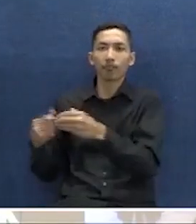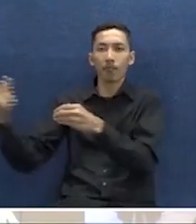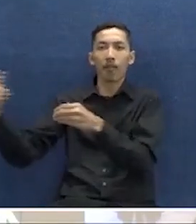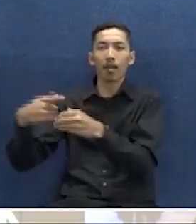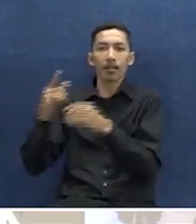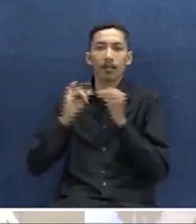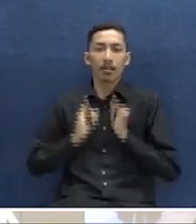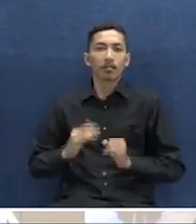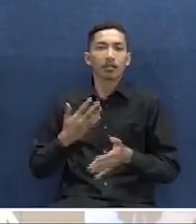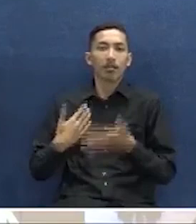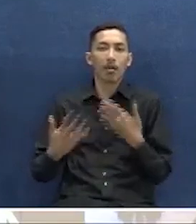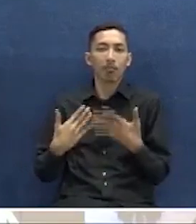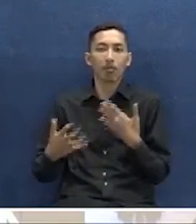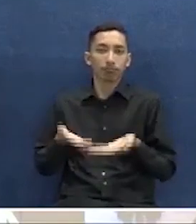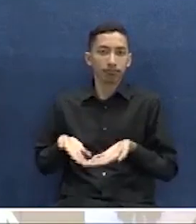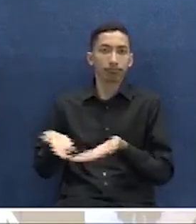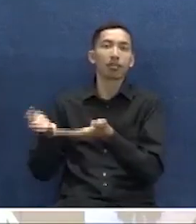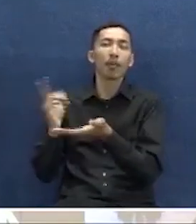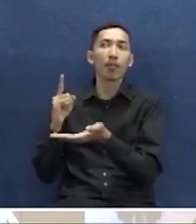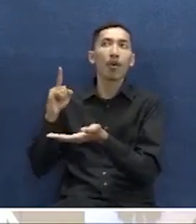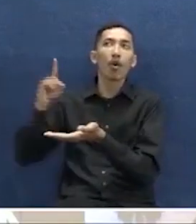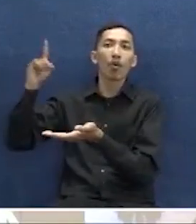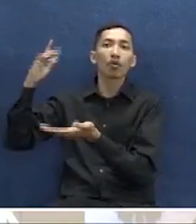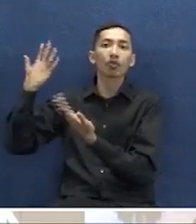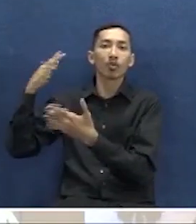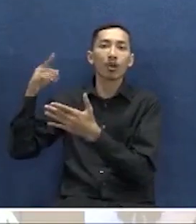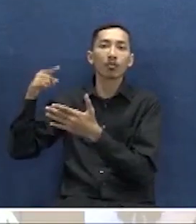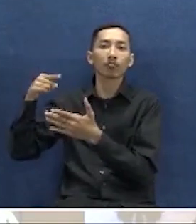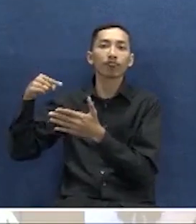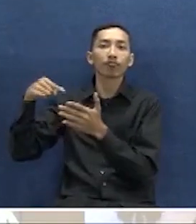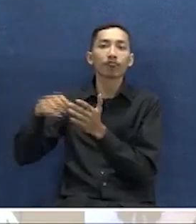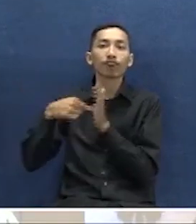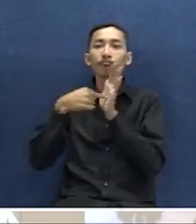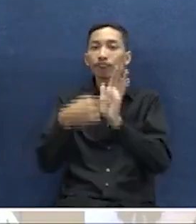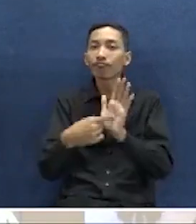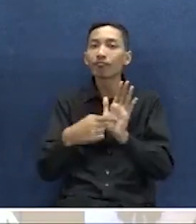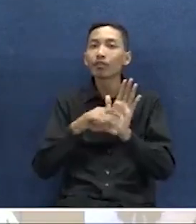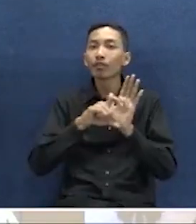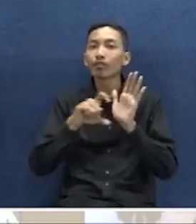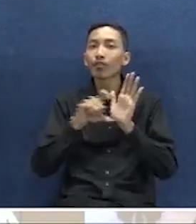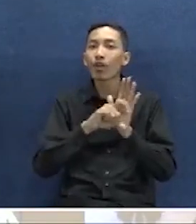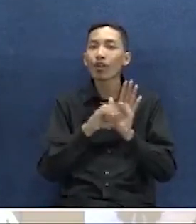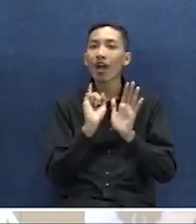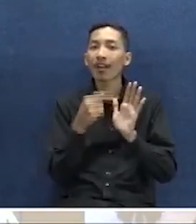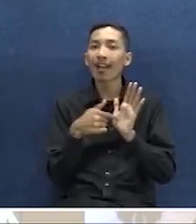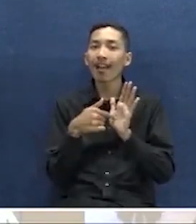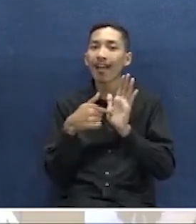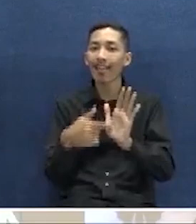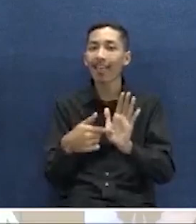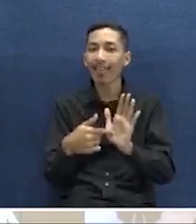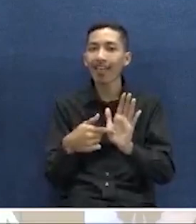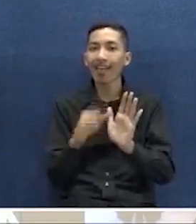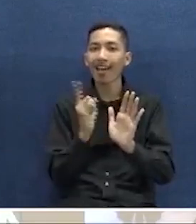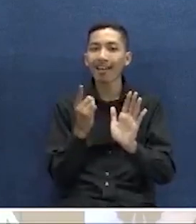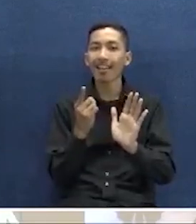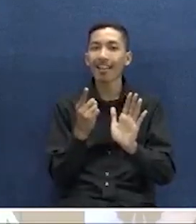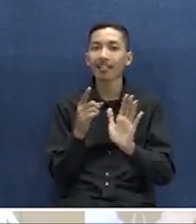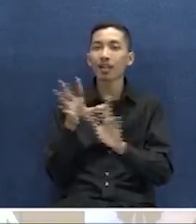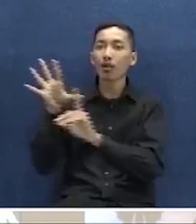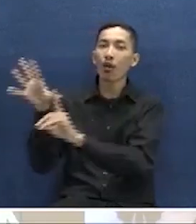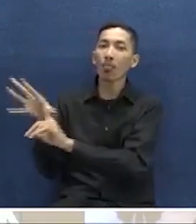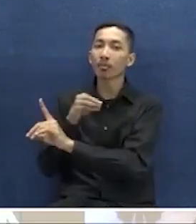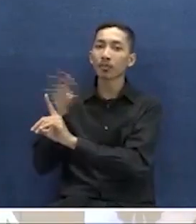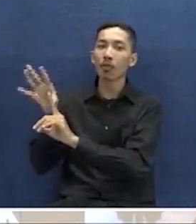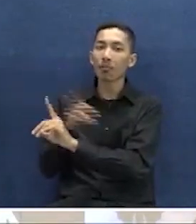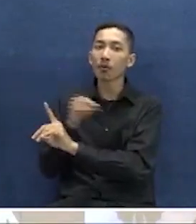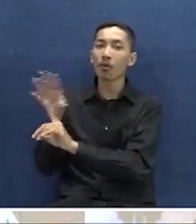dan sudah dicontohkan juga Allah sudah Tunjukkan inilah contohnya ada ngapain kita copy paste bisnis kita dengan model-model dari